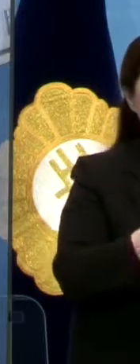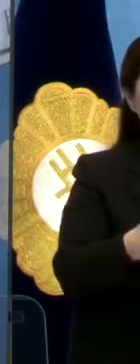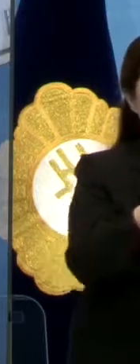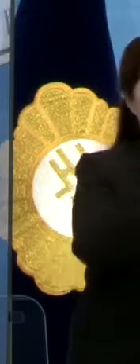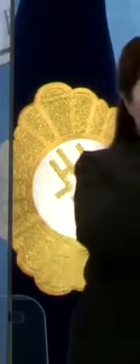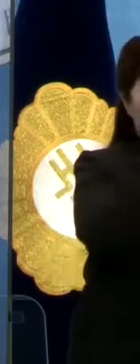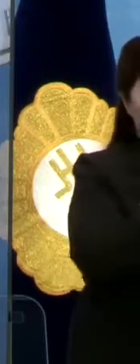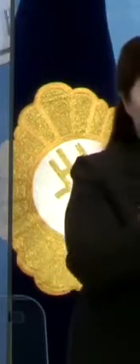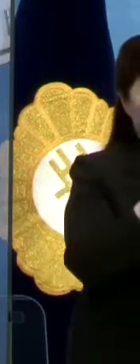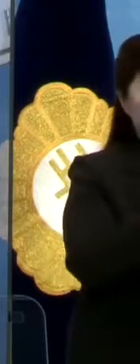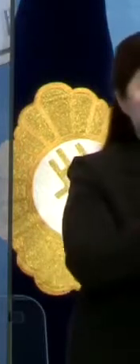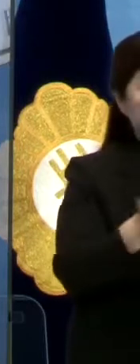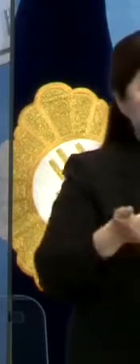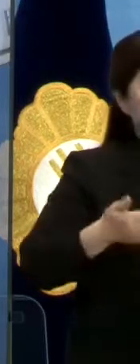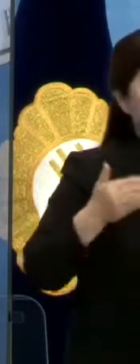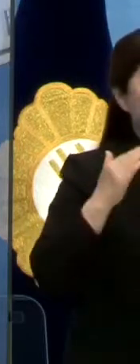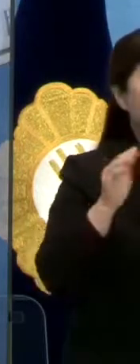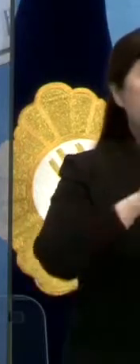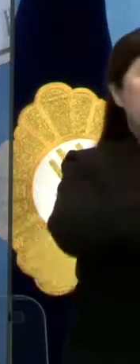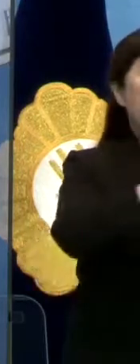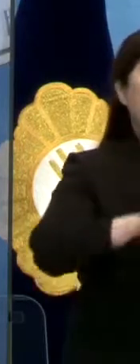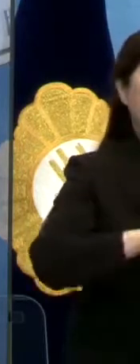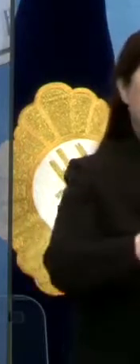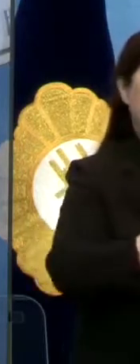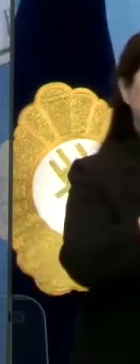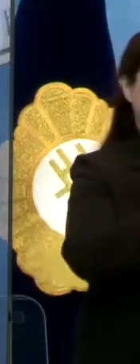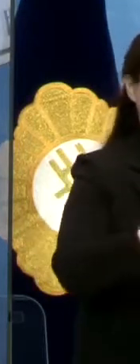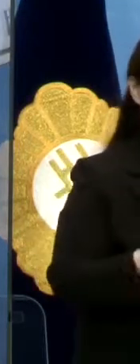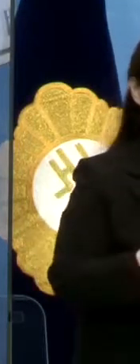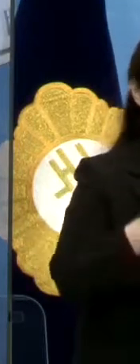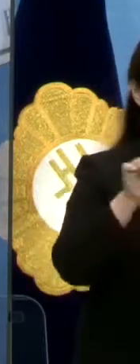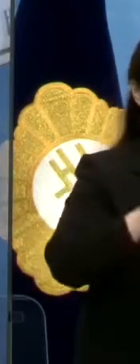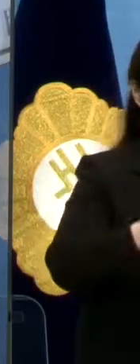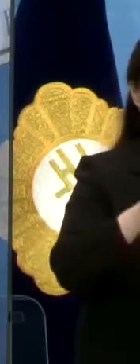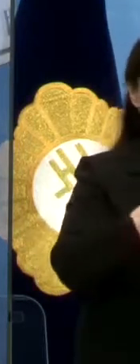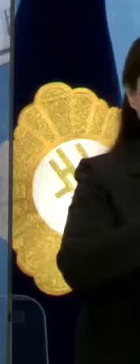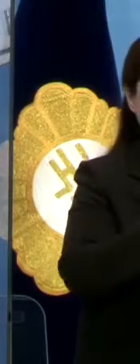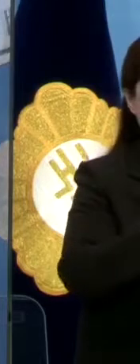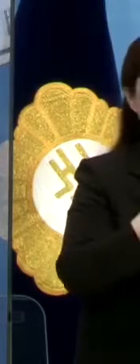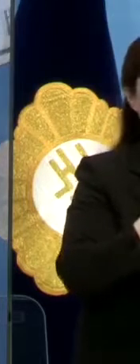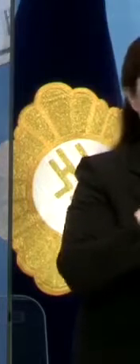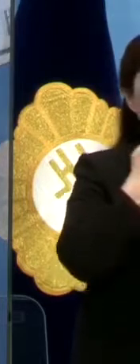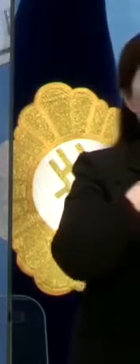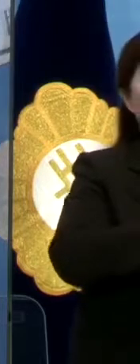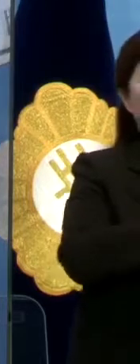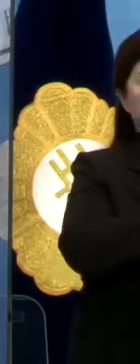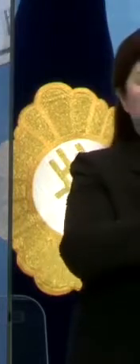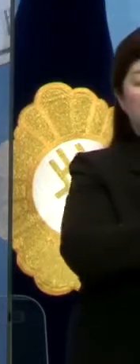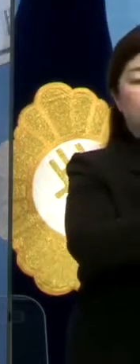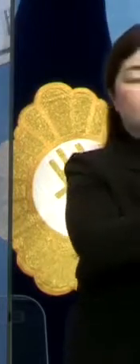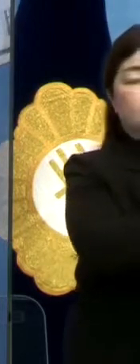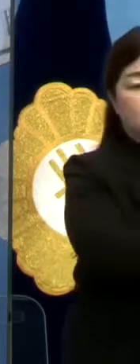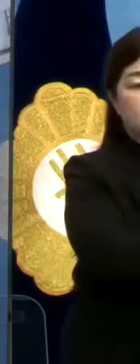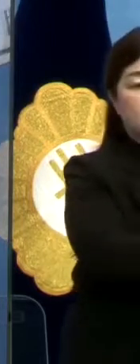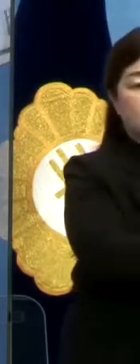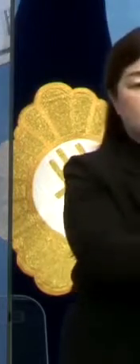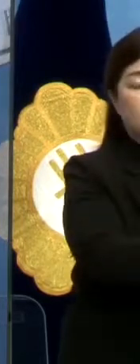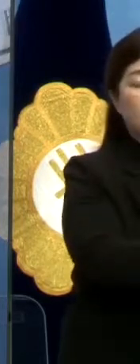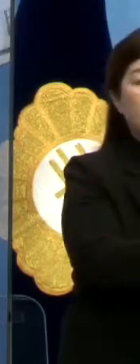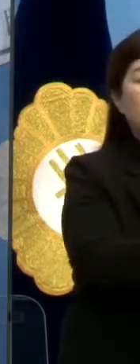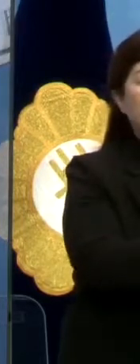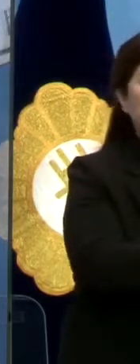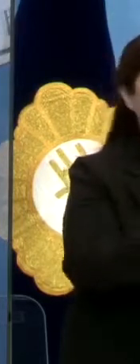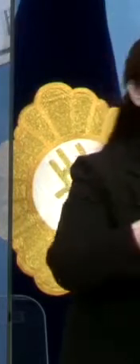사람들의 보살핌을 받아야 되는 상황을 미리 피하기 위해서 편지 한 장을 남기고 홀연히